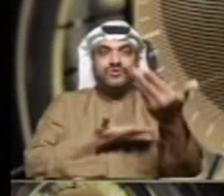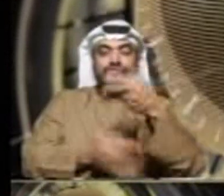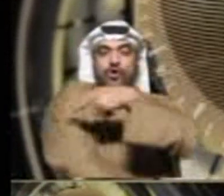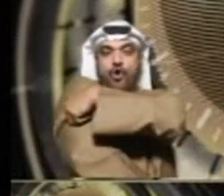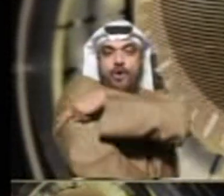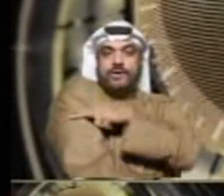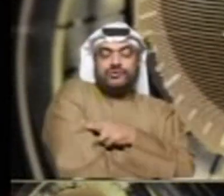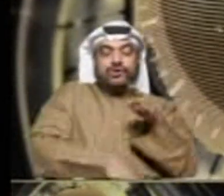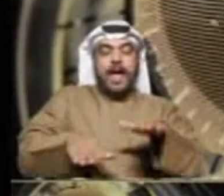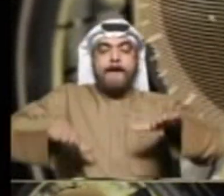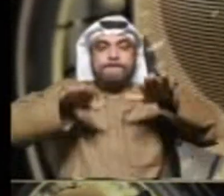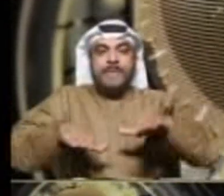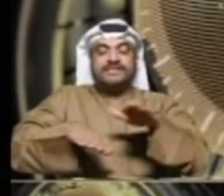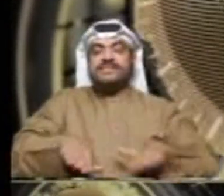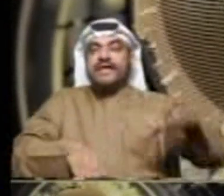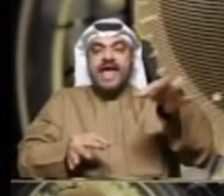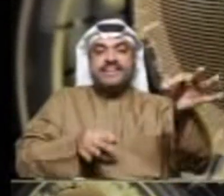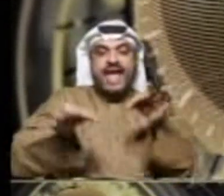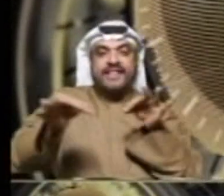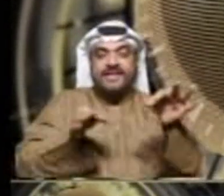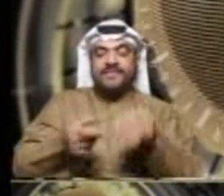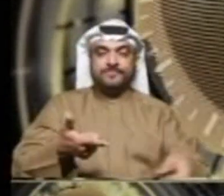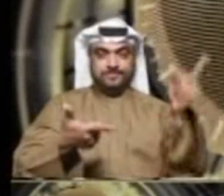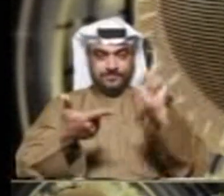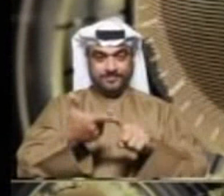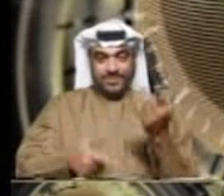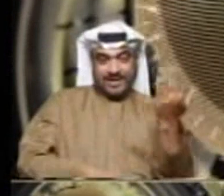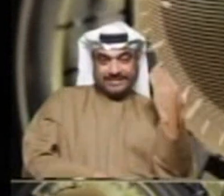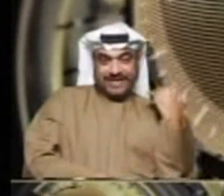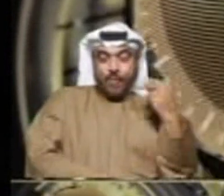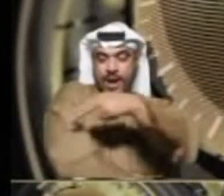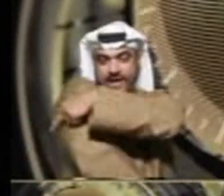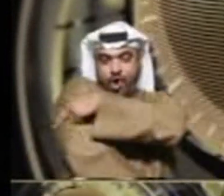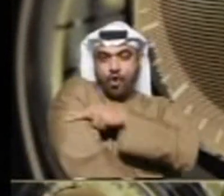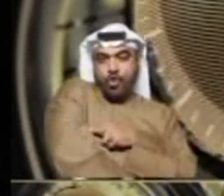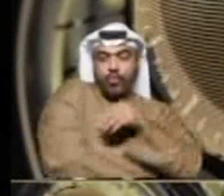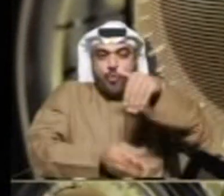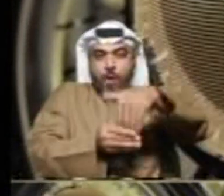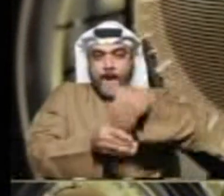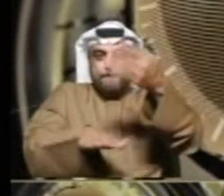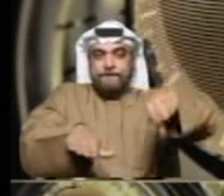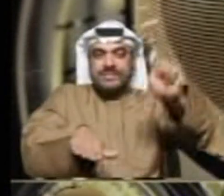مجلس التخطيط الأعلى في دولة الكويت، كما شغلت في الفترة من عام 2012 إلى عام